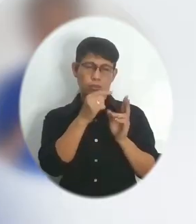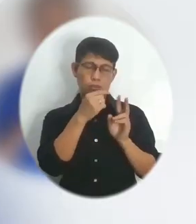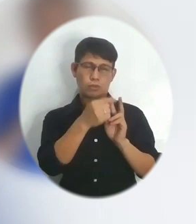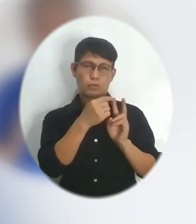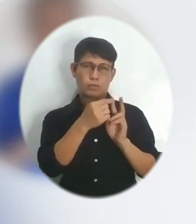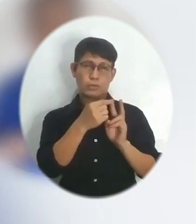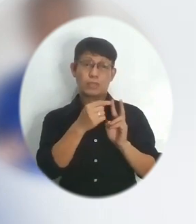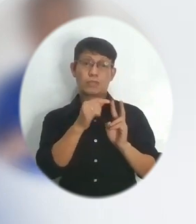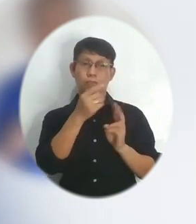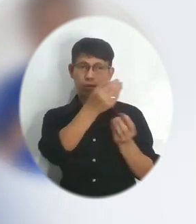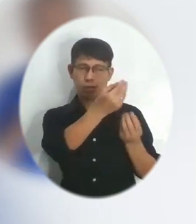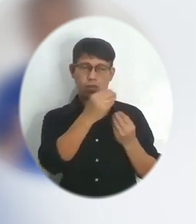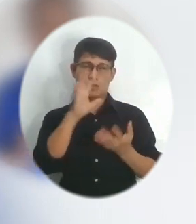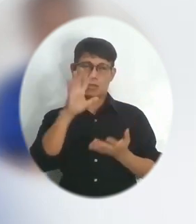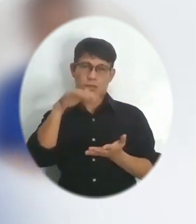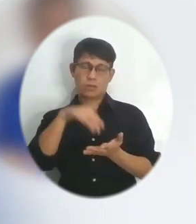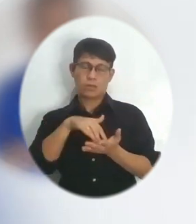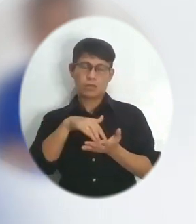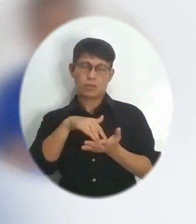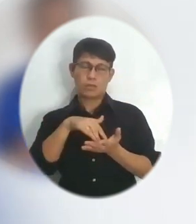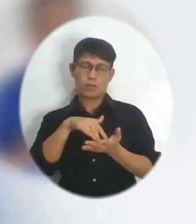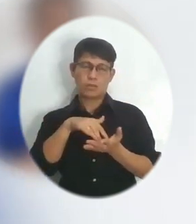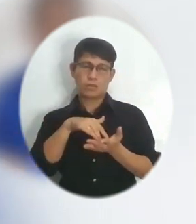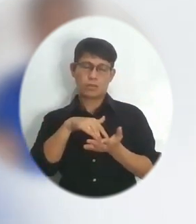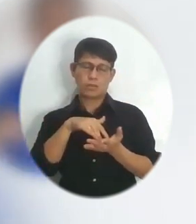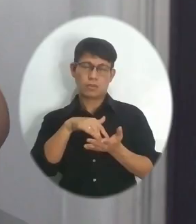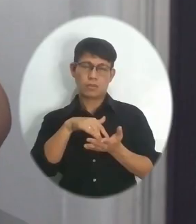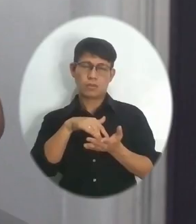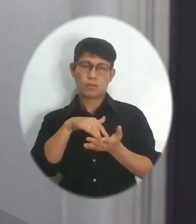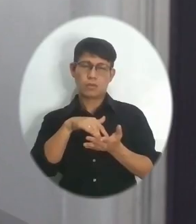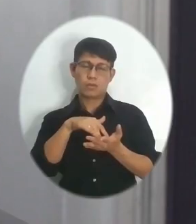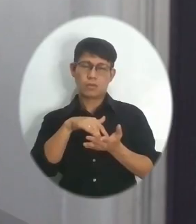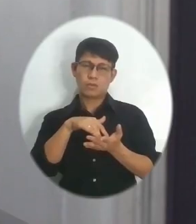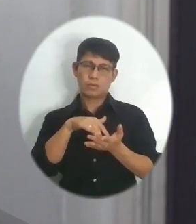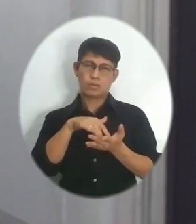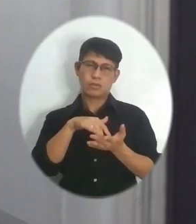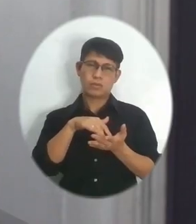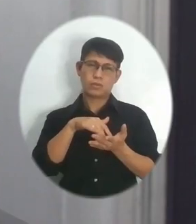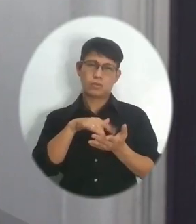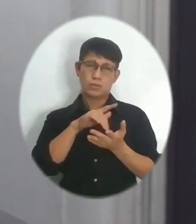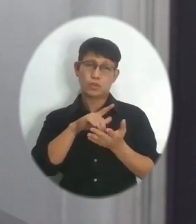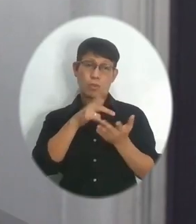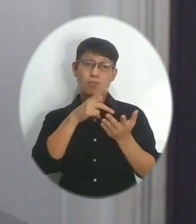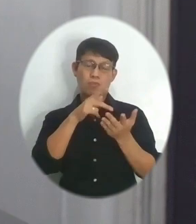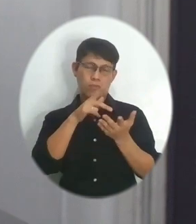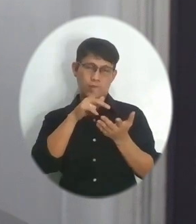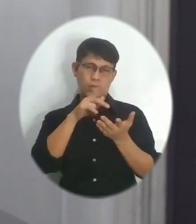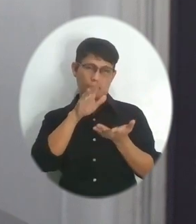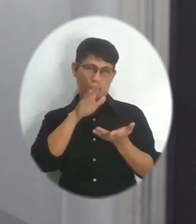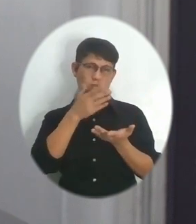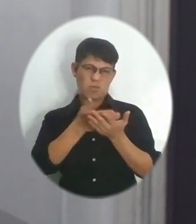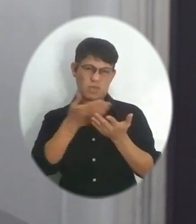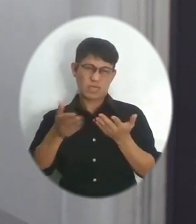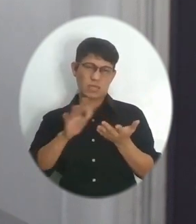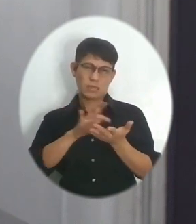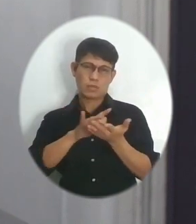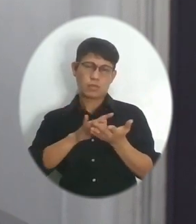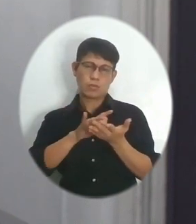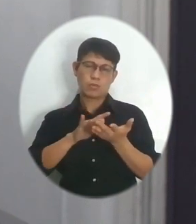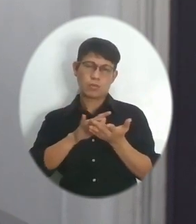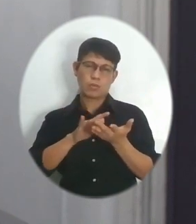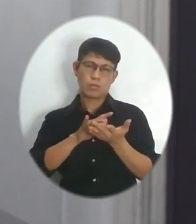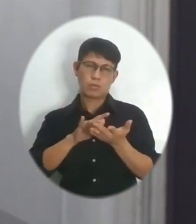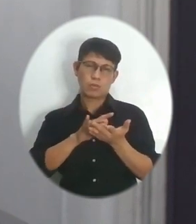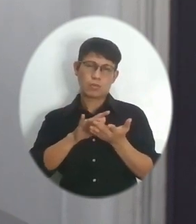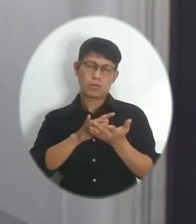Ayun, binigyan po kami ng 5,000. Ayun, para daw pong pambili ng pandagdag ng pambili